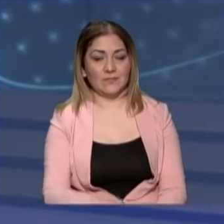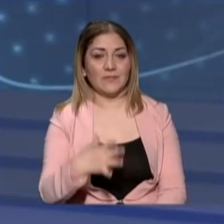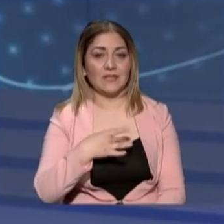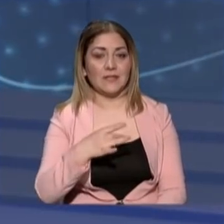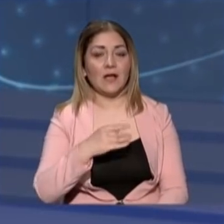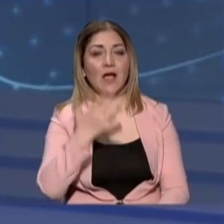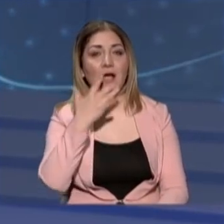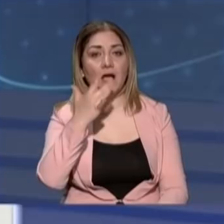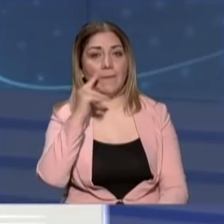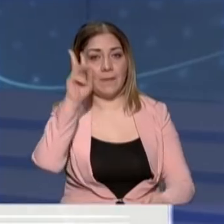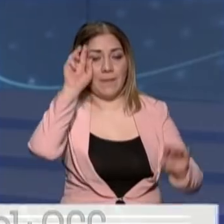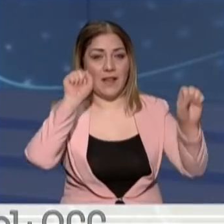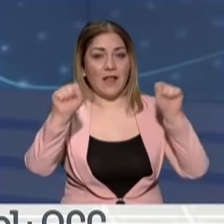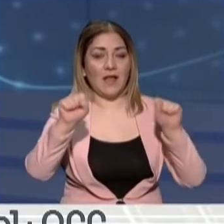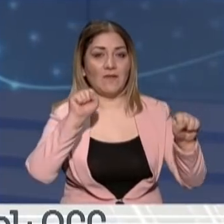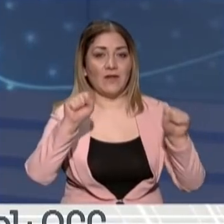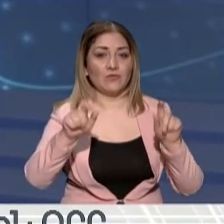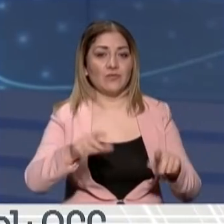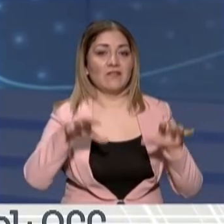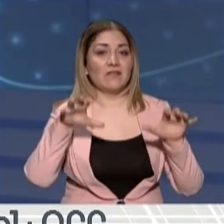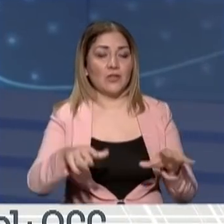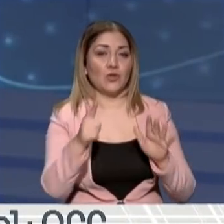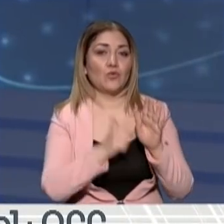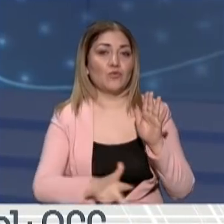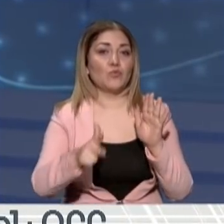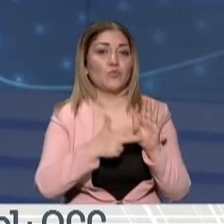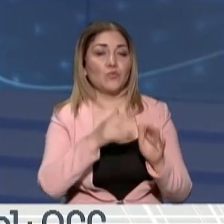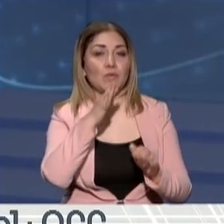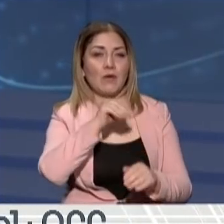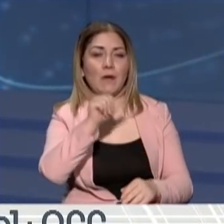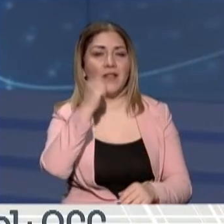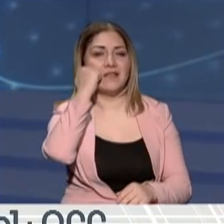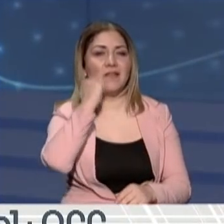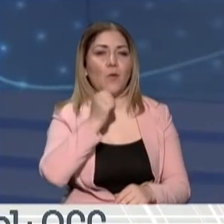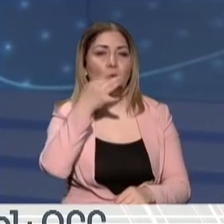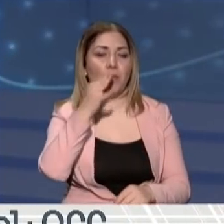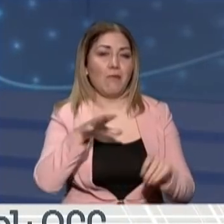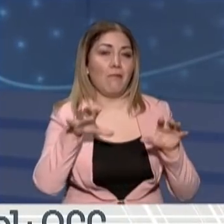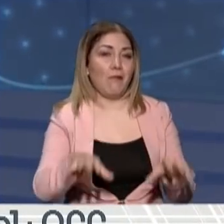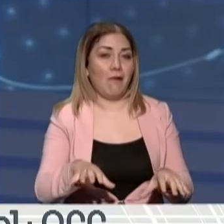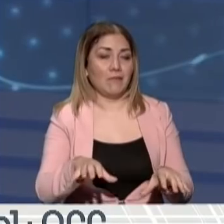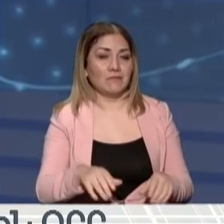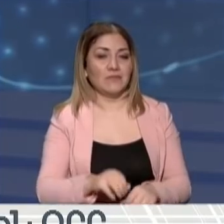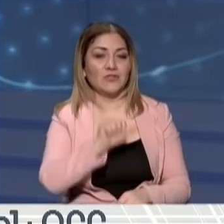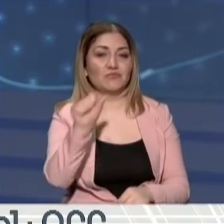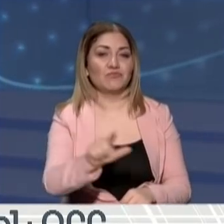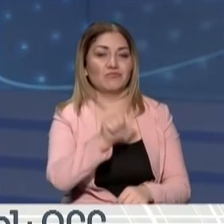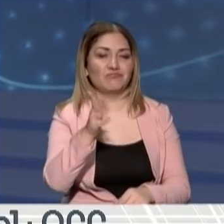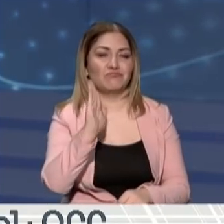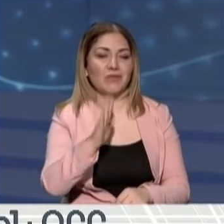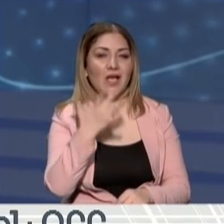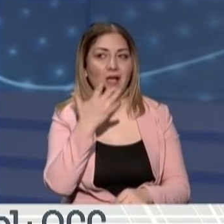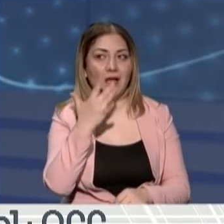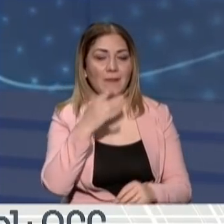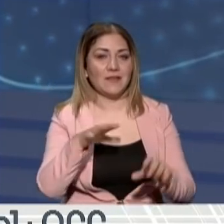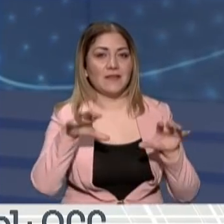Սպիտակ տանղեկը նա ստանձնում է 78 տարեկանում, դառնալով ԱՄՆ պատմության ամենատարեց նախագահը։ Մի քանի ժամից տեղի կունենա